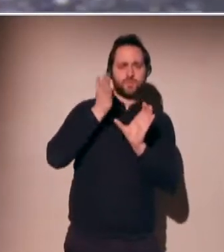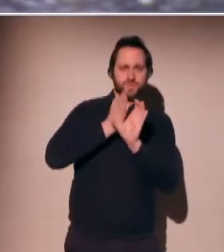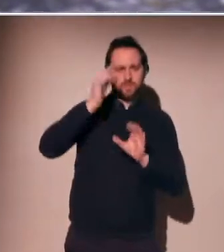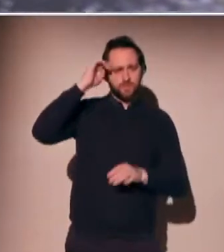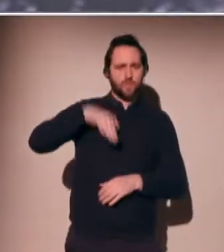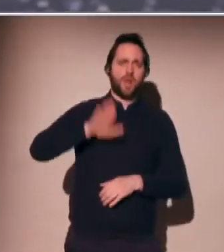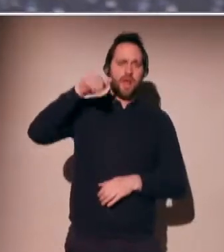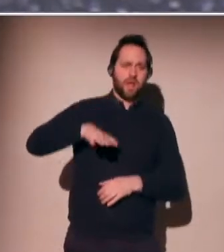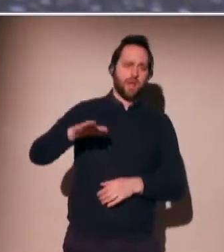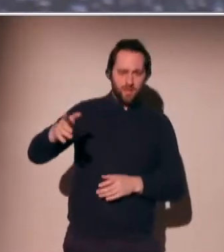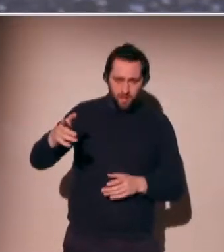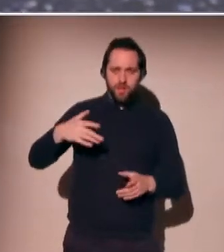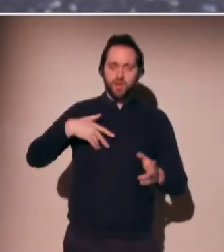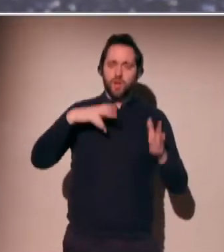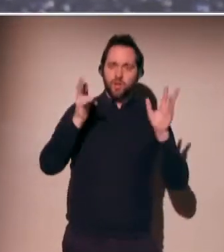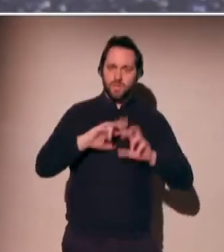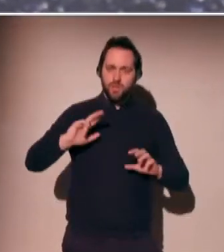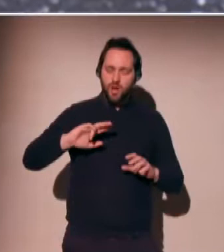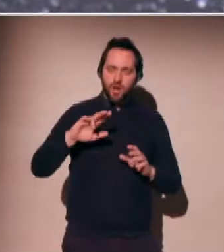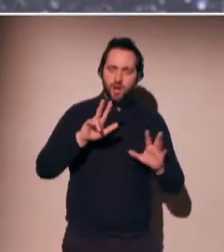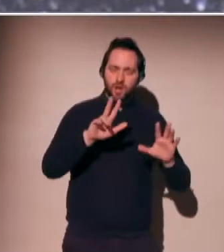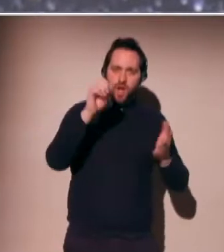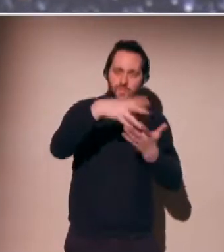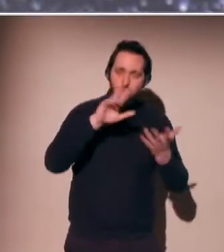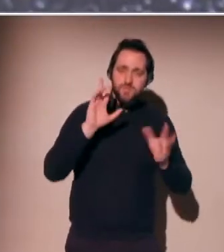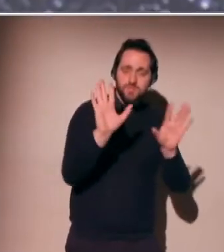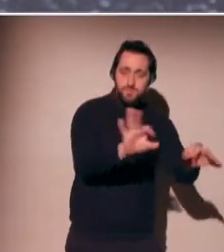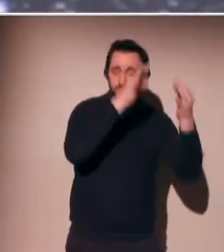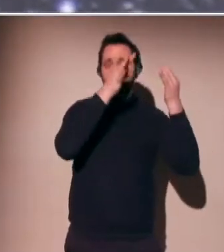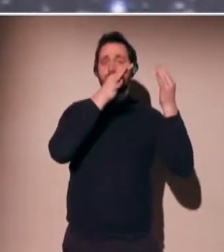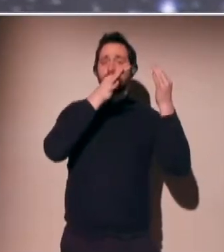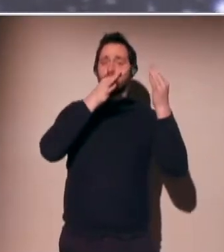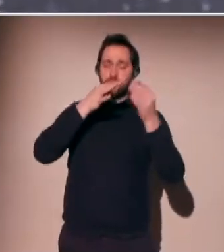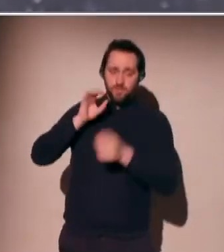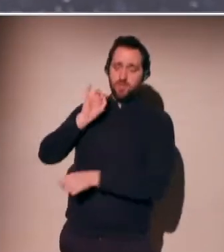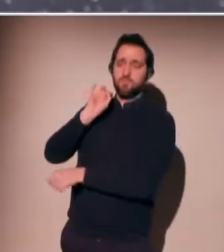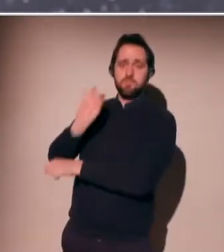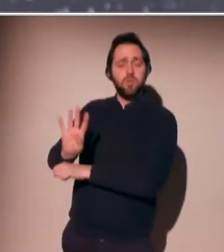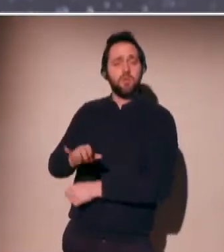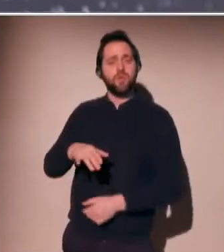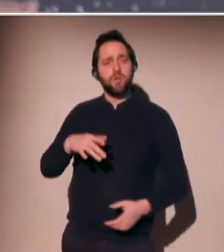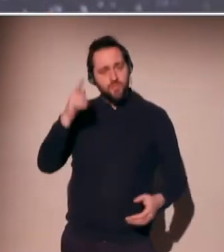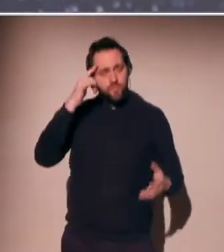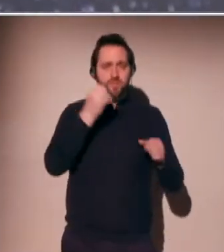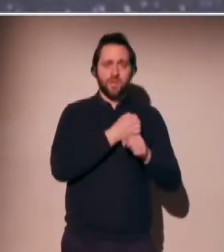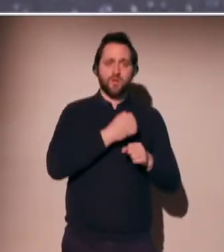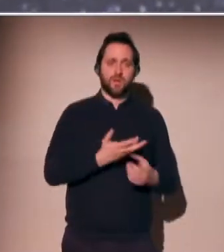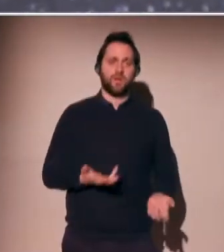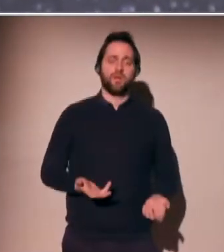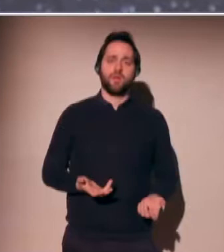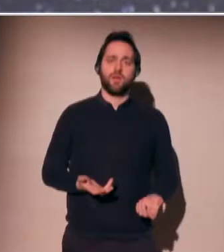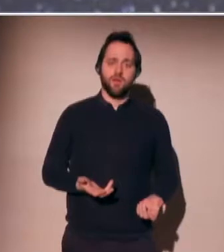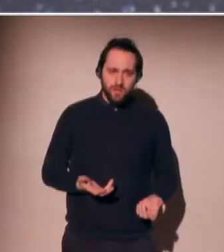Et ça ressemble également à ce qui est utilisé sur Facebook. Donc, il a reconnu les questions et son père, qui est avocat, c'est assez